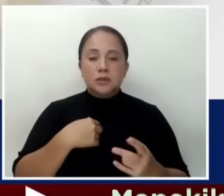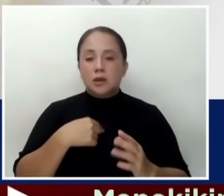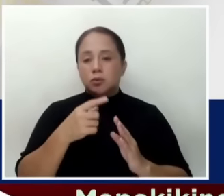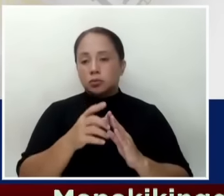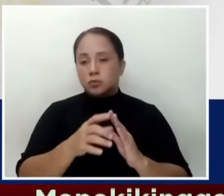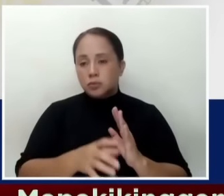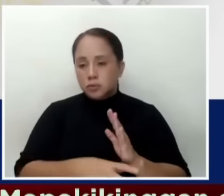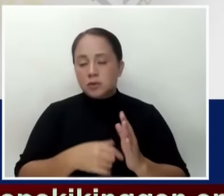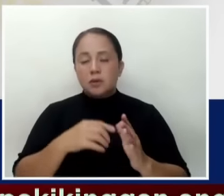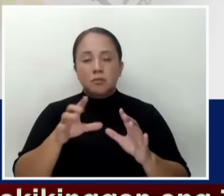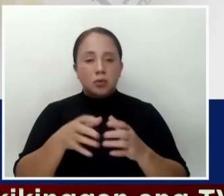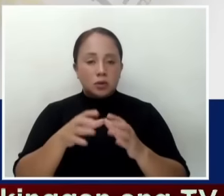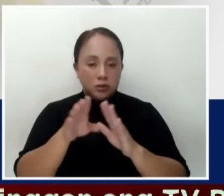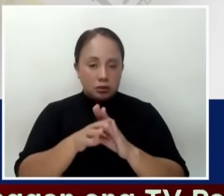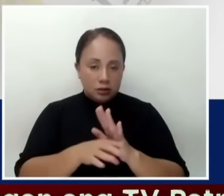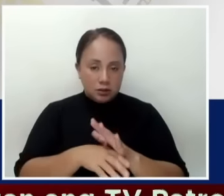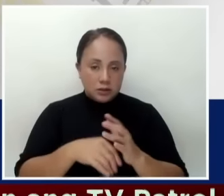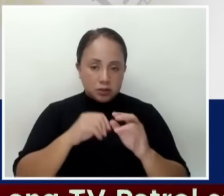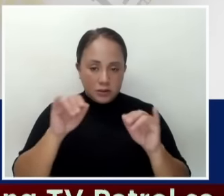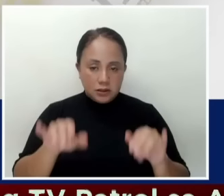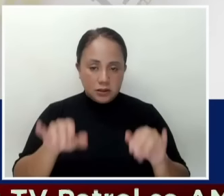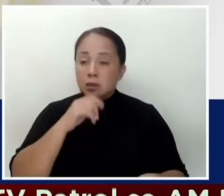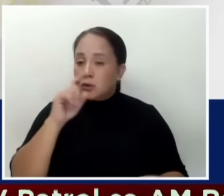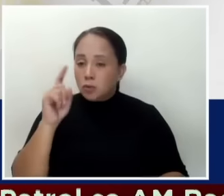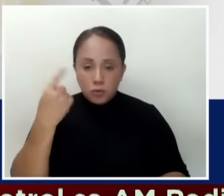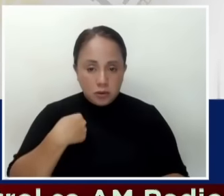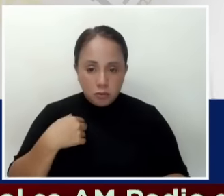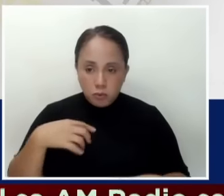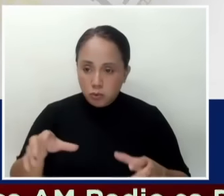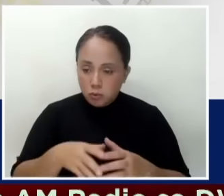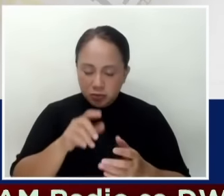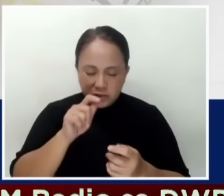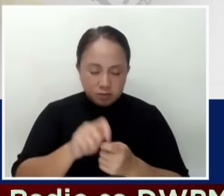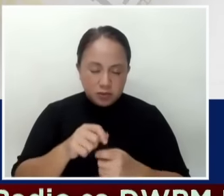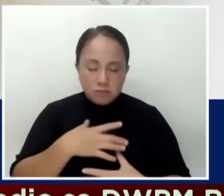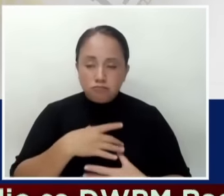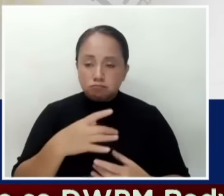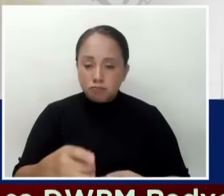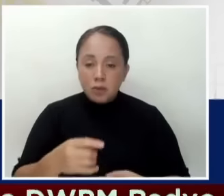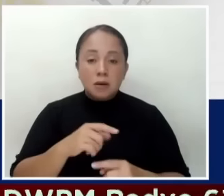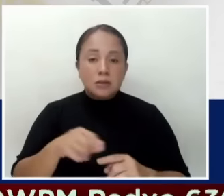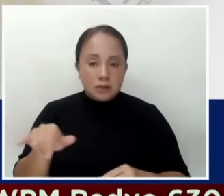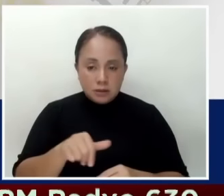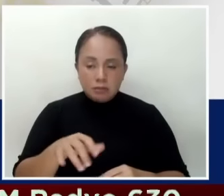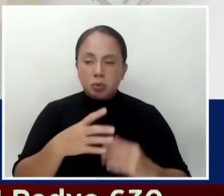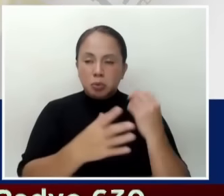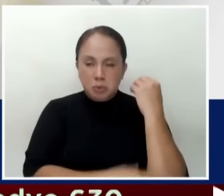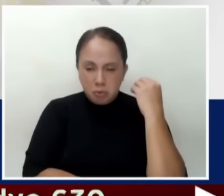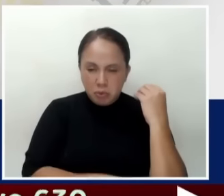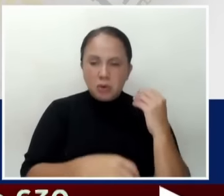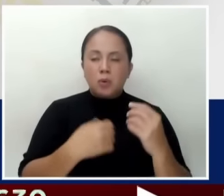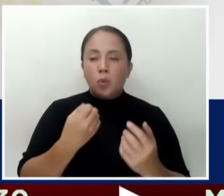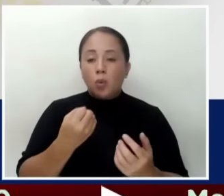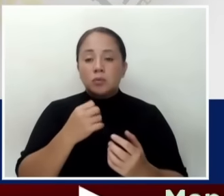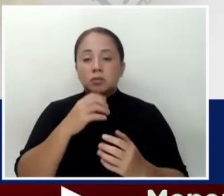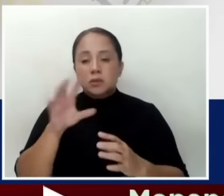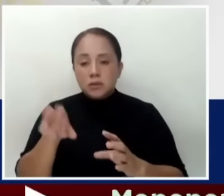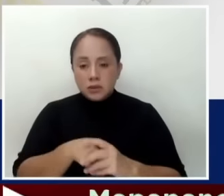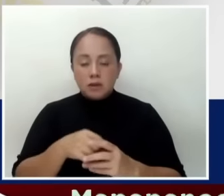party list system ay hindi lang para sa mga sektor na may partikular na interes gaya ng mahihirap, kundi kasama rin pati